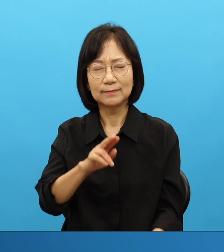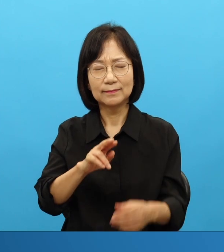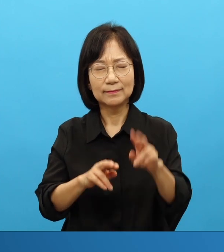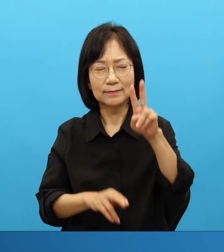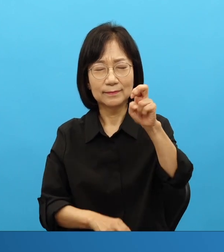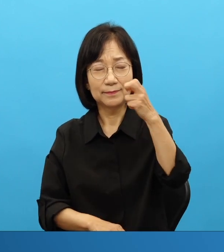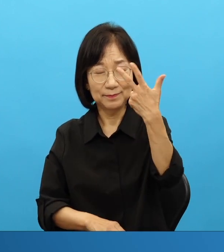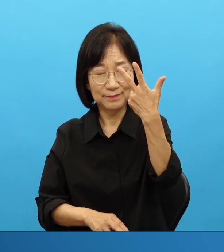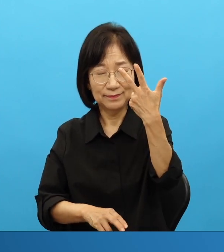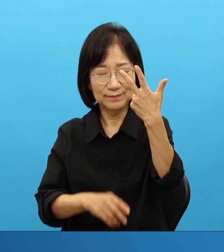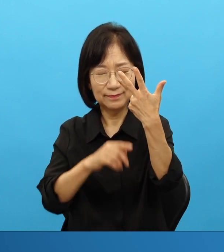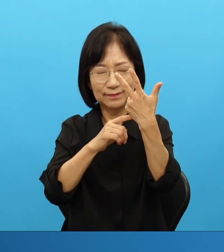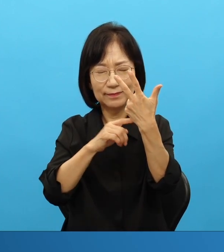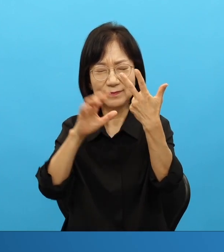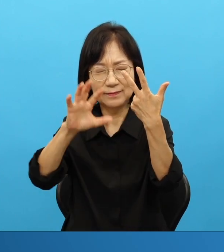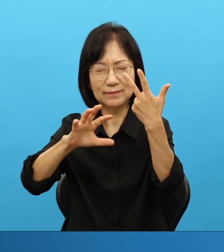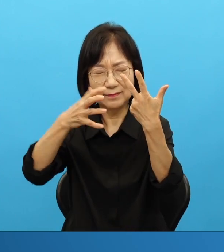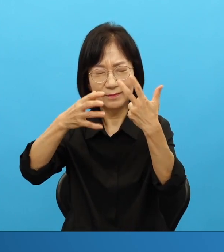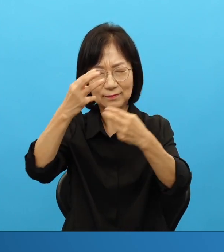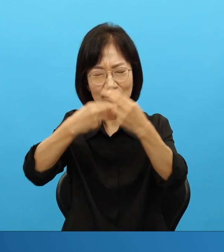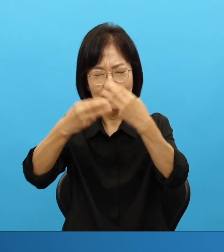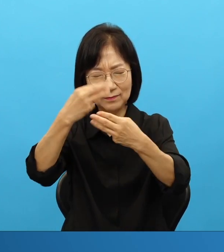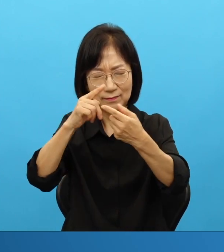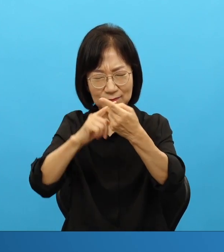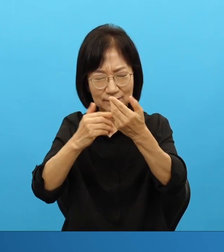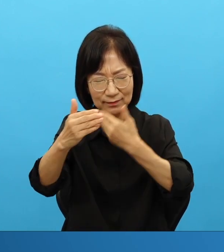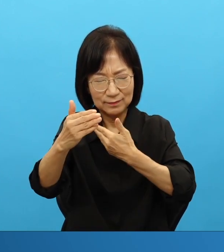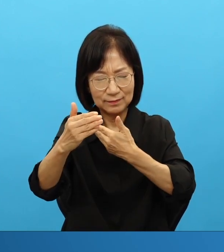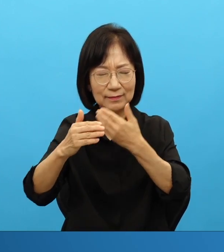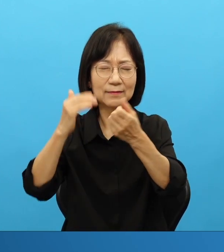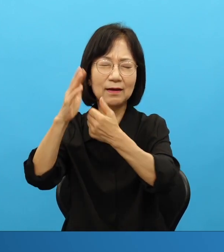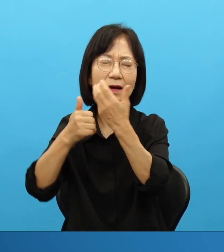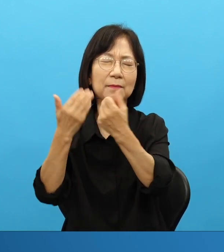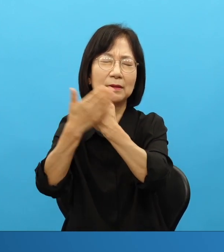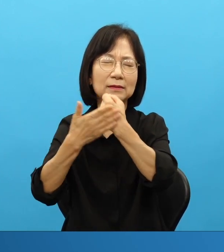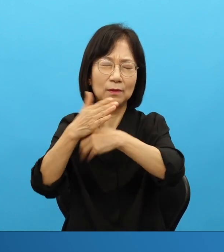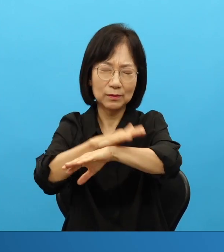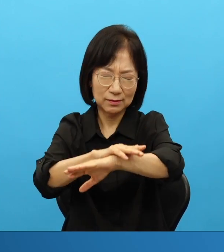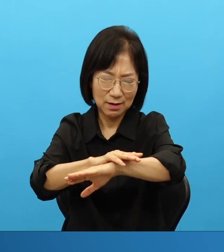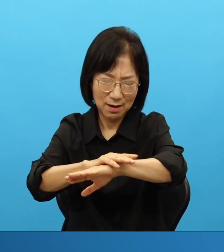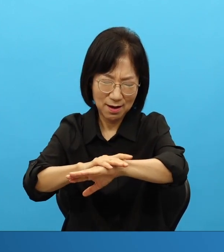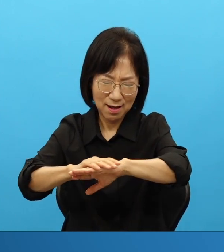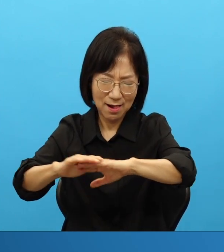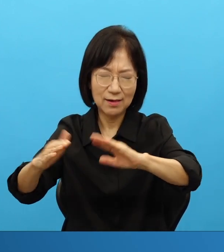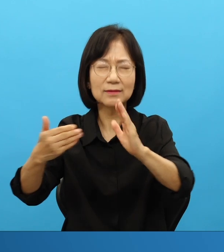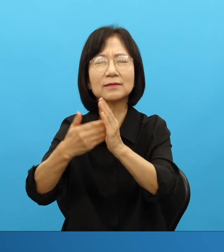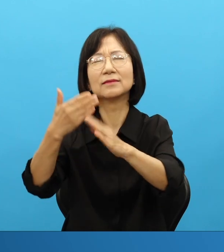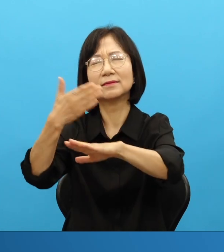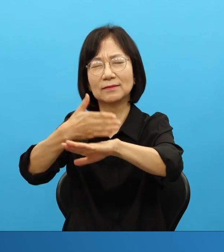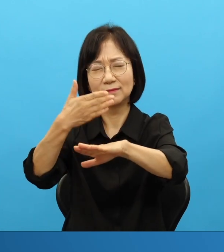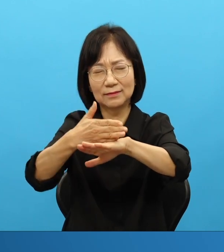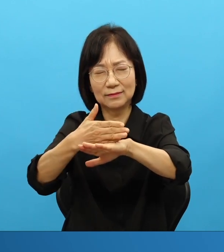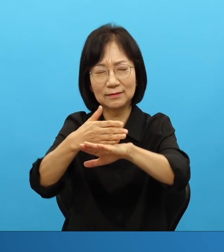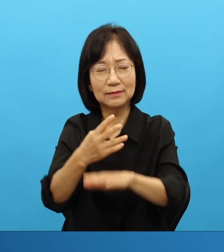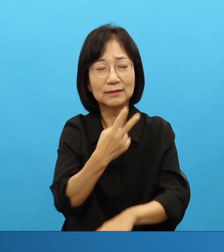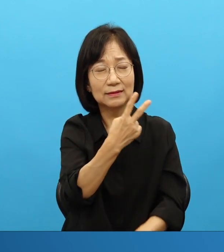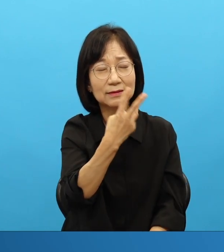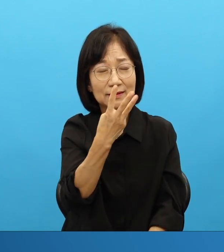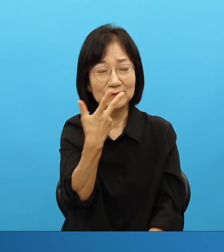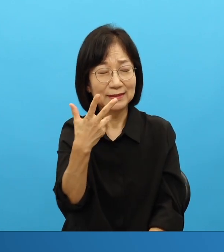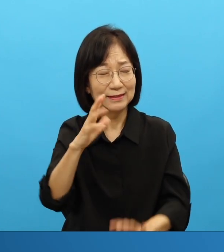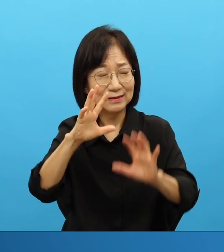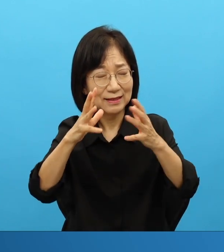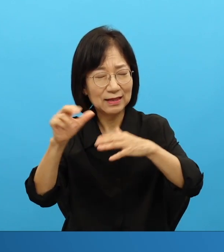제27차 세계 렘넌트 데이가 하나님의 은혜 안에서 마치게 됨을 감사합니다. 237 5천 종족